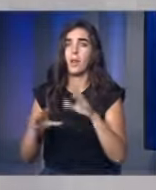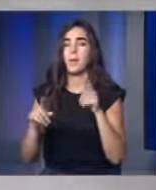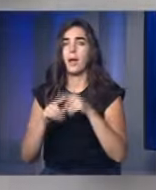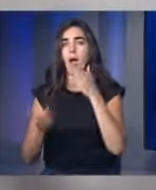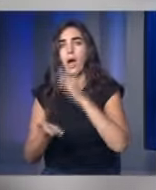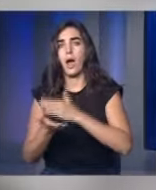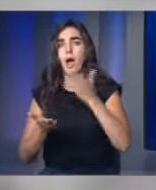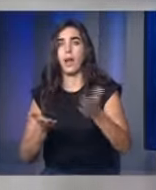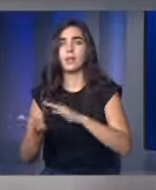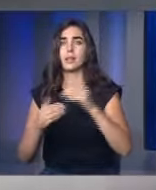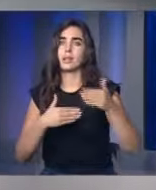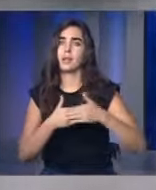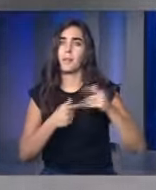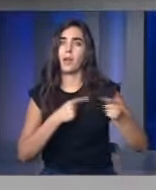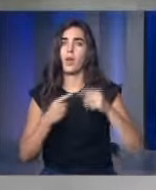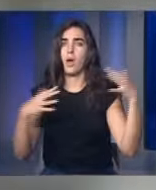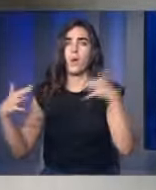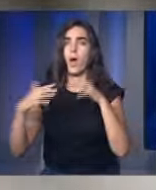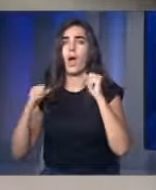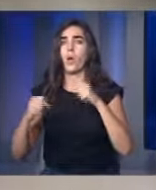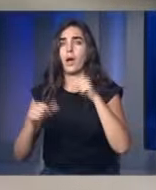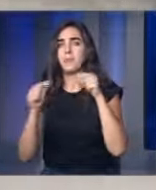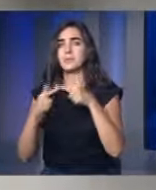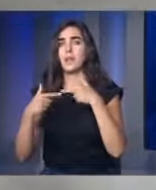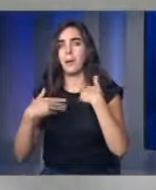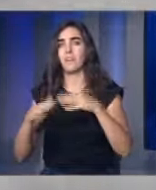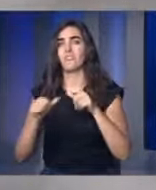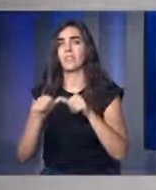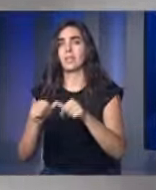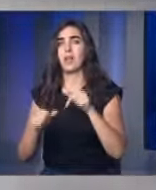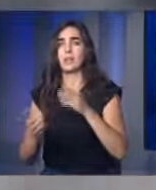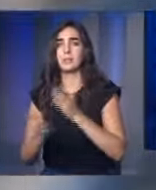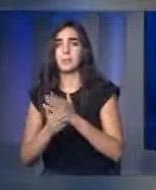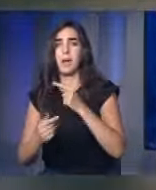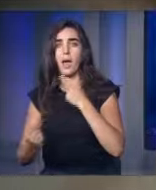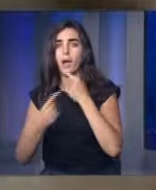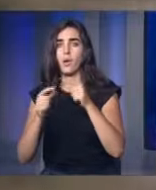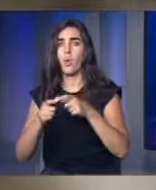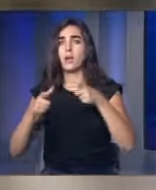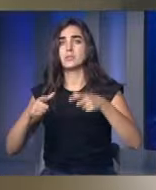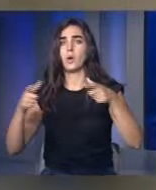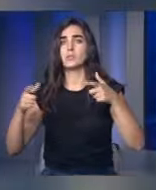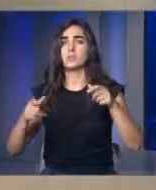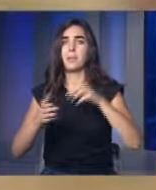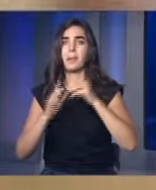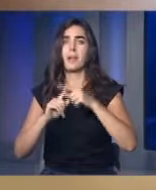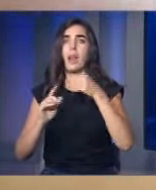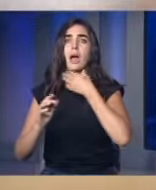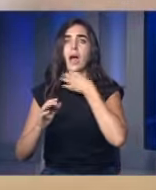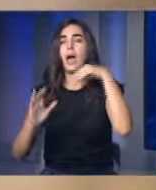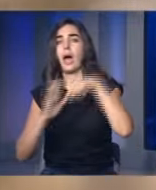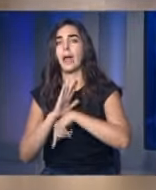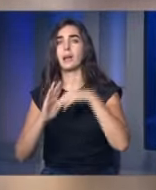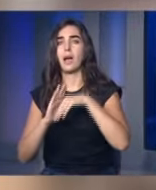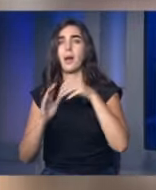النفس، ووضع حد للتبادل الكثيف والمستمر لإطلاق النار الذي قد يشعل صراعا أوسع نطاقا من شأنه أن يغرق